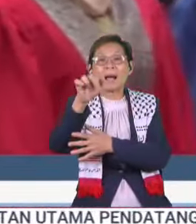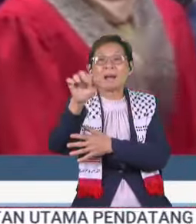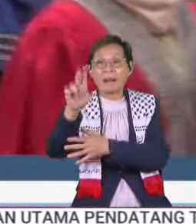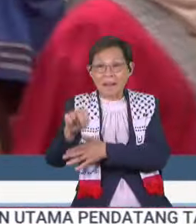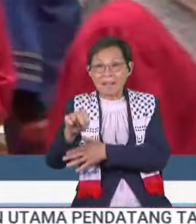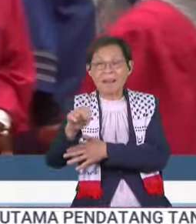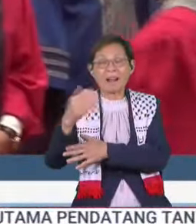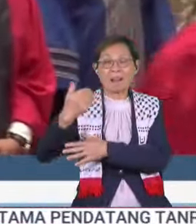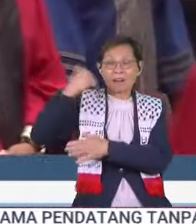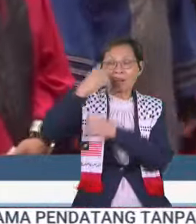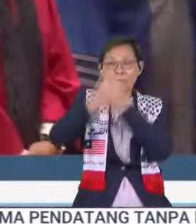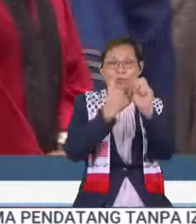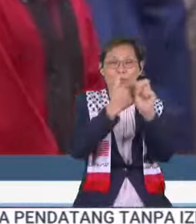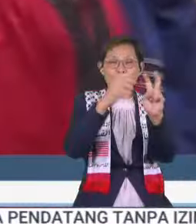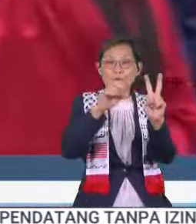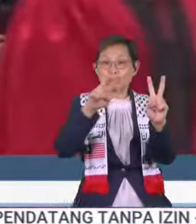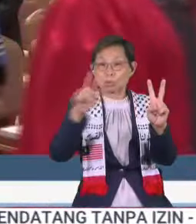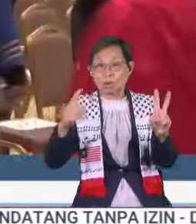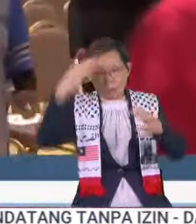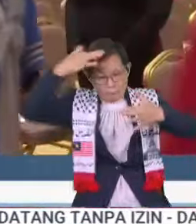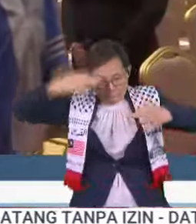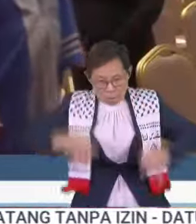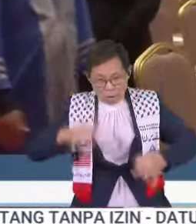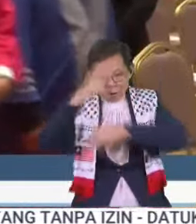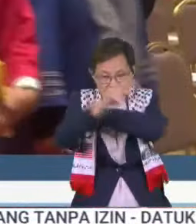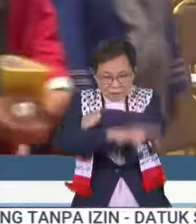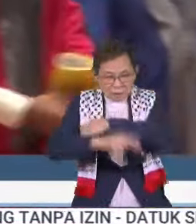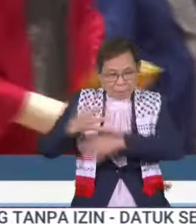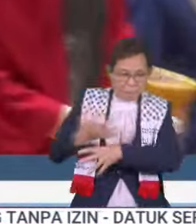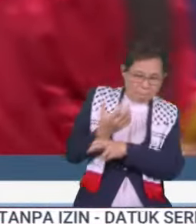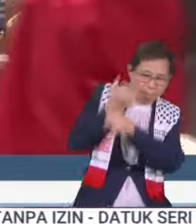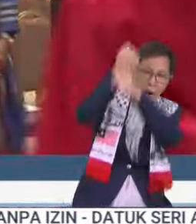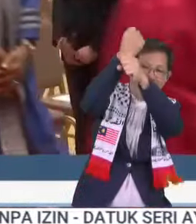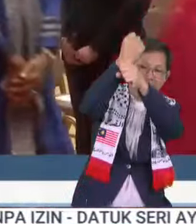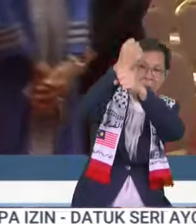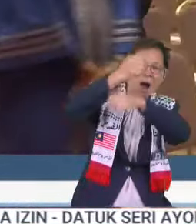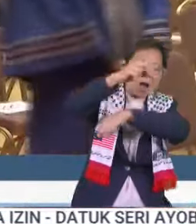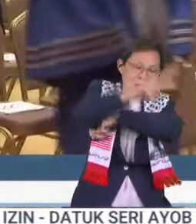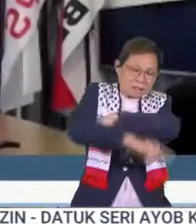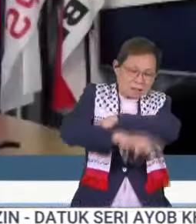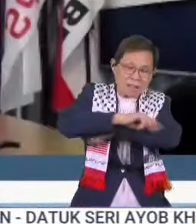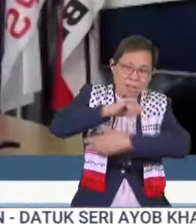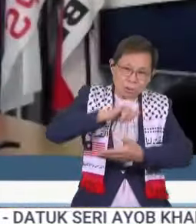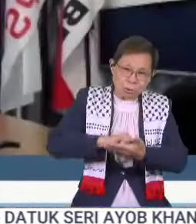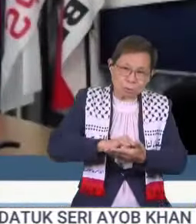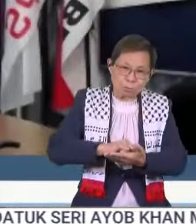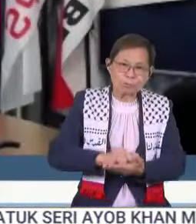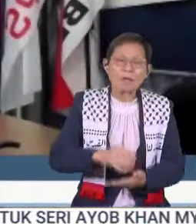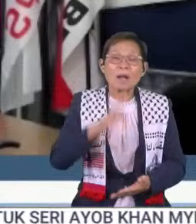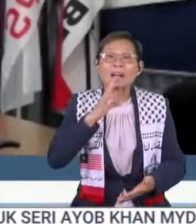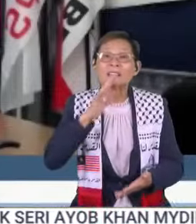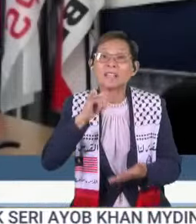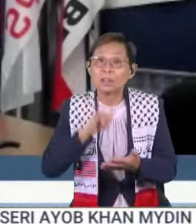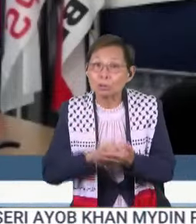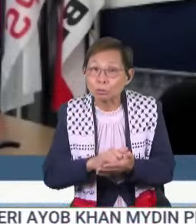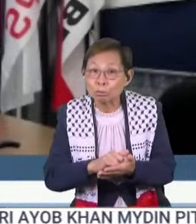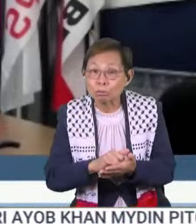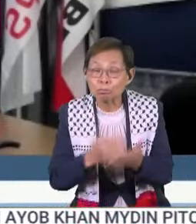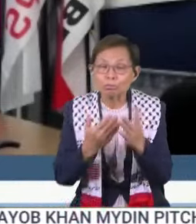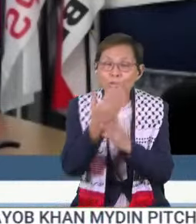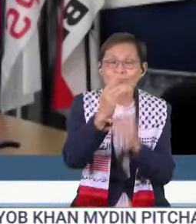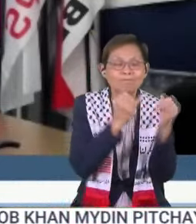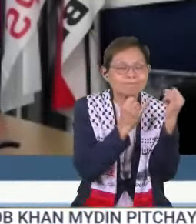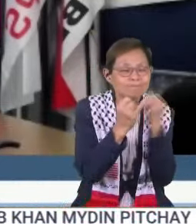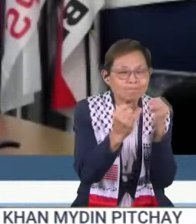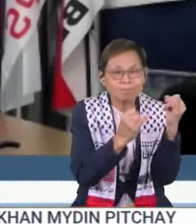2021. Jelasnya keputusan itu dibuat selepas kerajaan negeri memenangi pilihan raya negeri tersebut. Menegaskan perkara tersebut menerusi